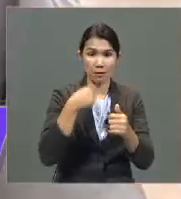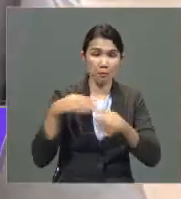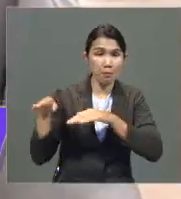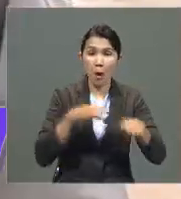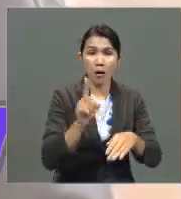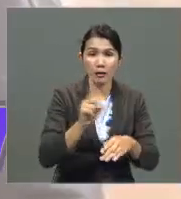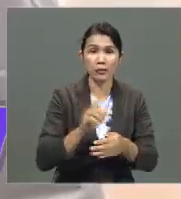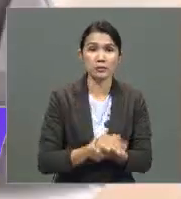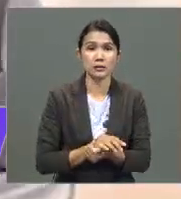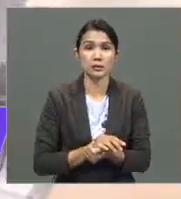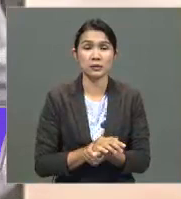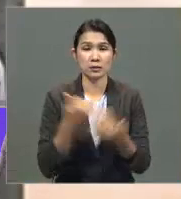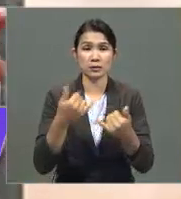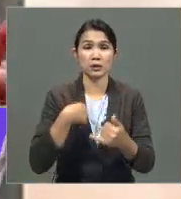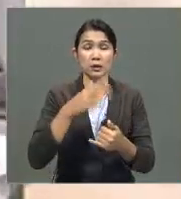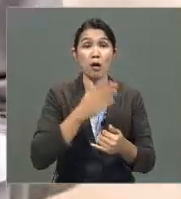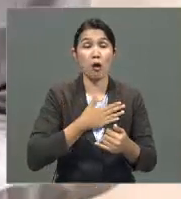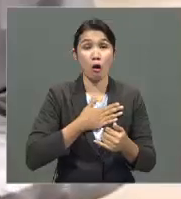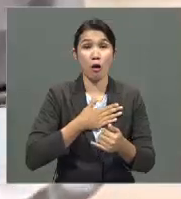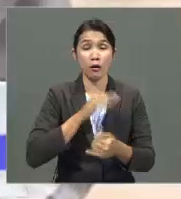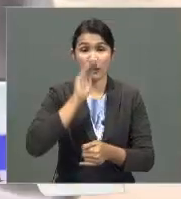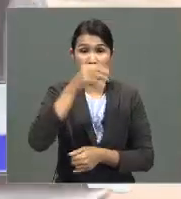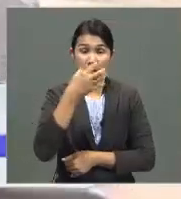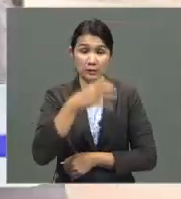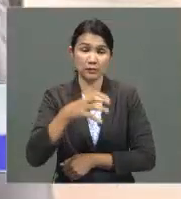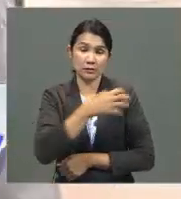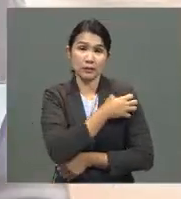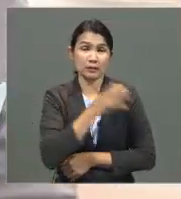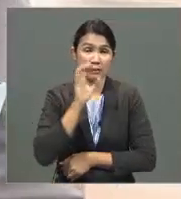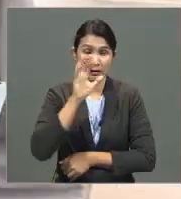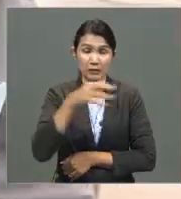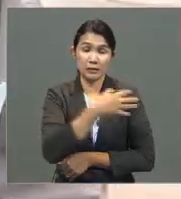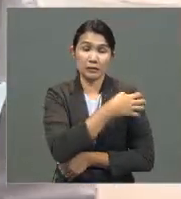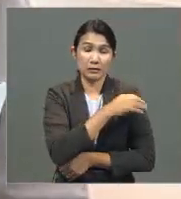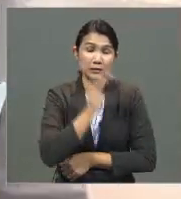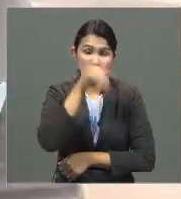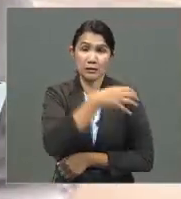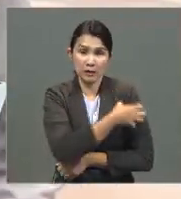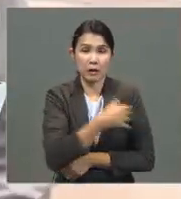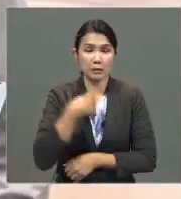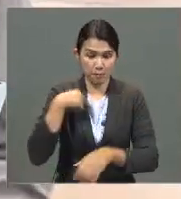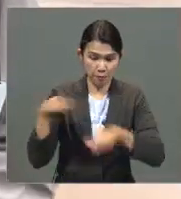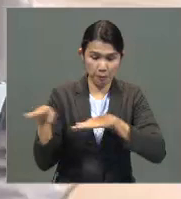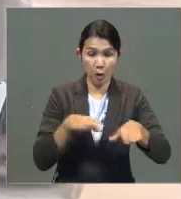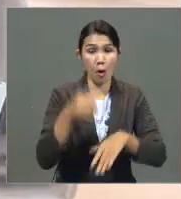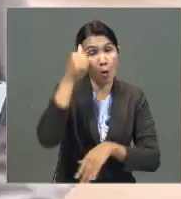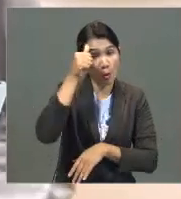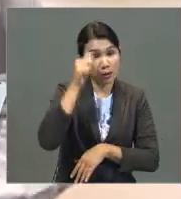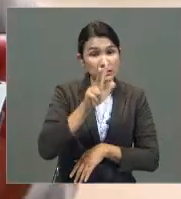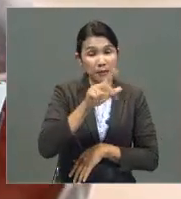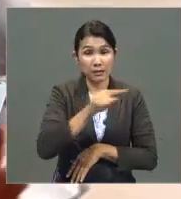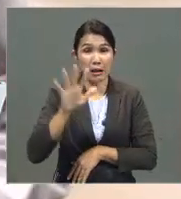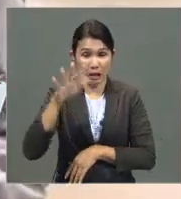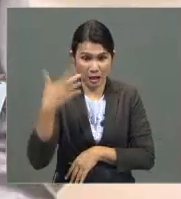การตั้งมือรับอย่างไรครับก็คือแค่จะไปเมืองเล่านะครับแล้วก็เตรียมรับมือมา 3วัน 5วันแล้วครับเพราะว่าเราทราบอยู่